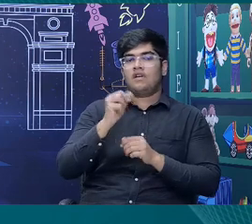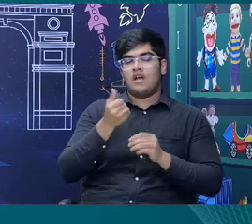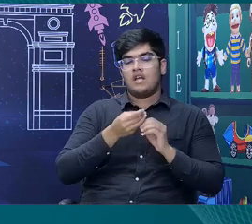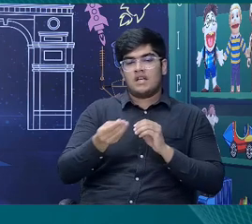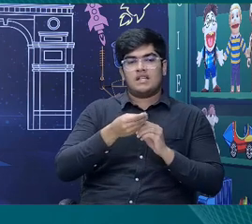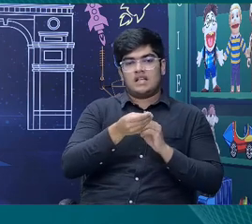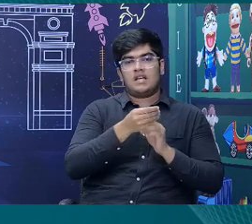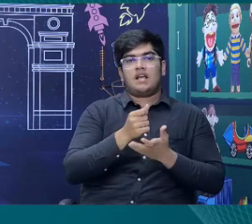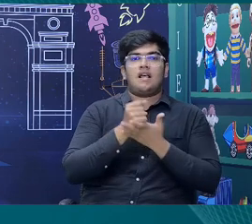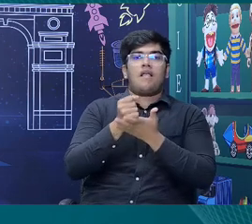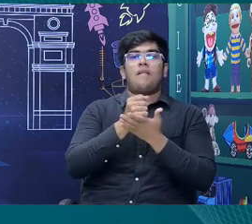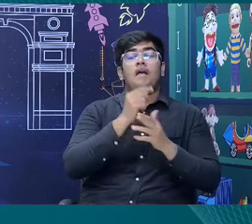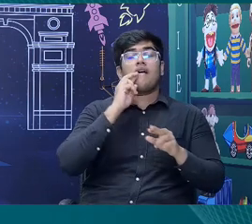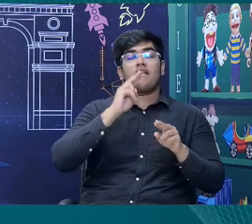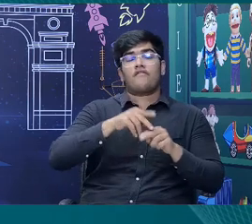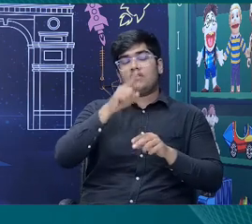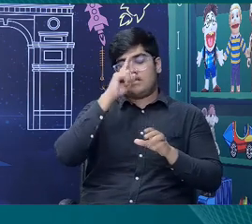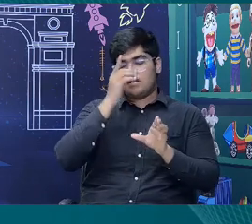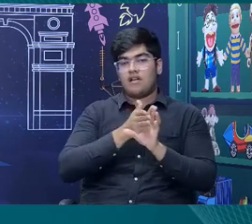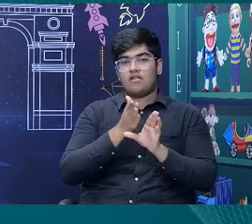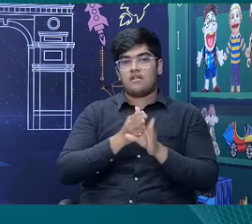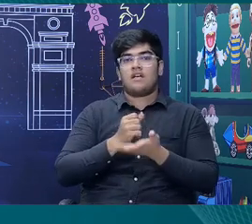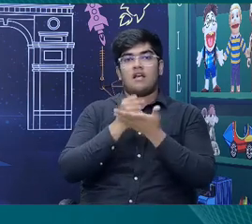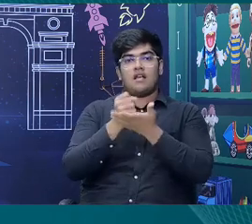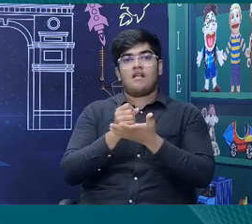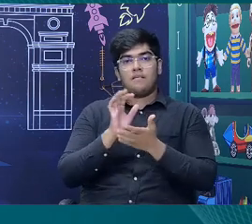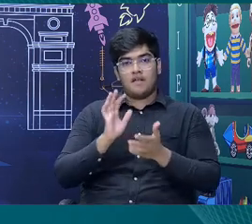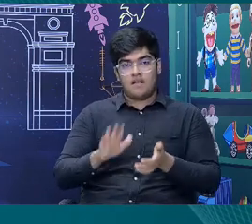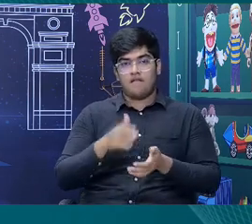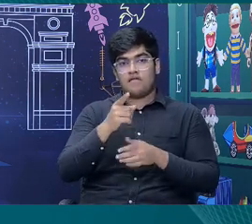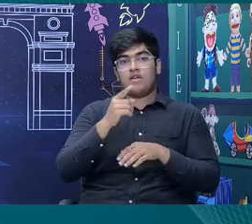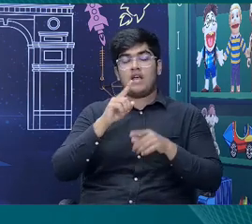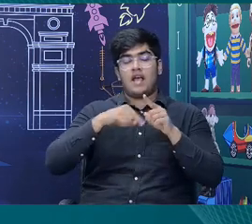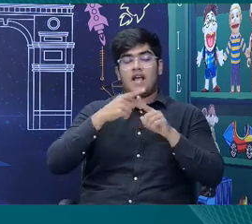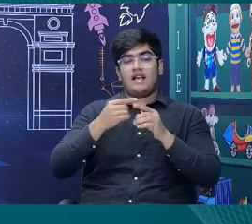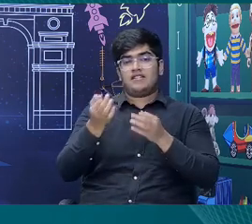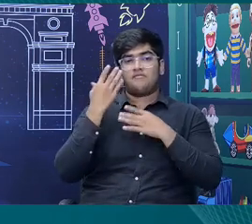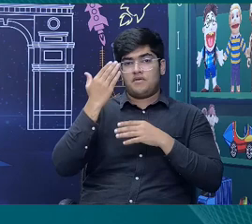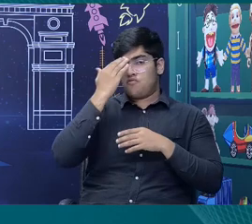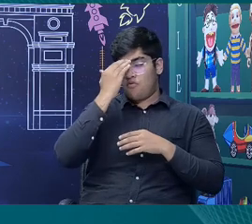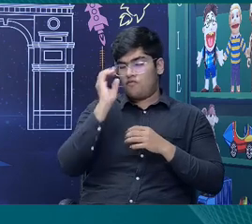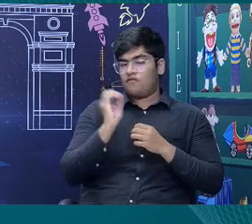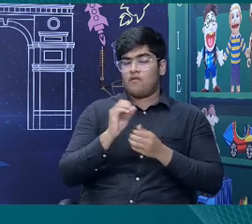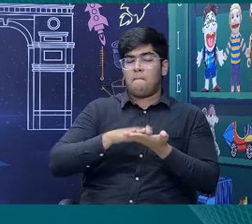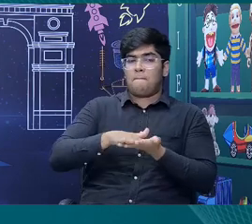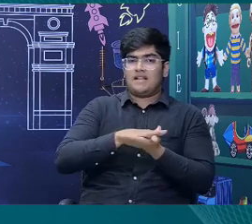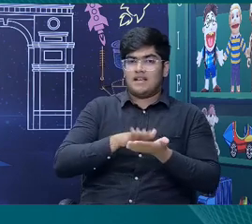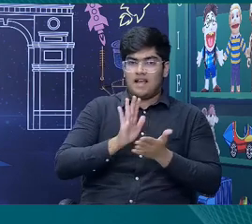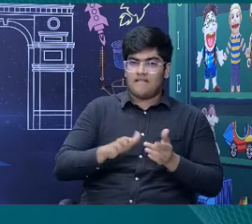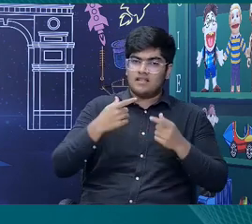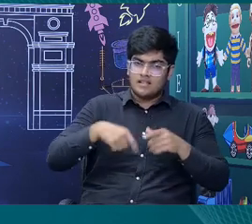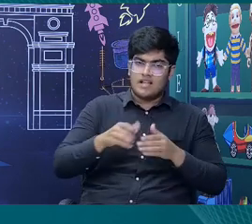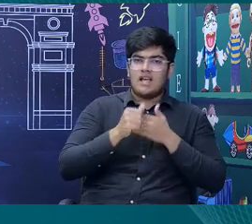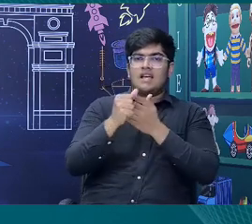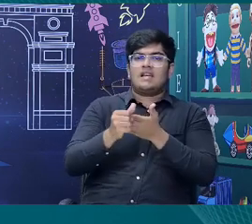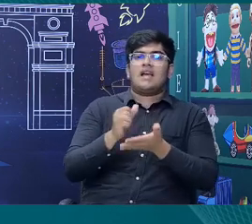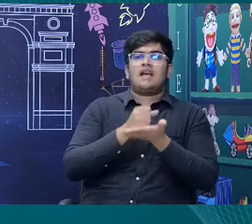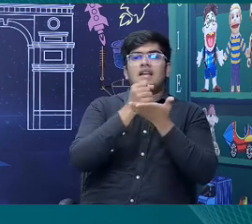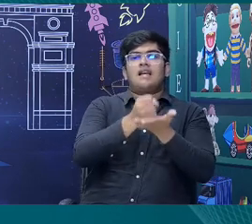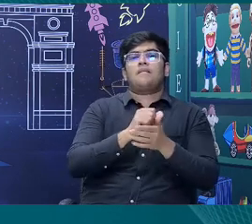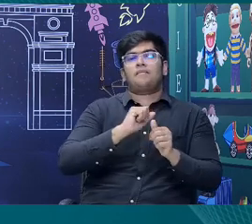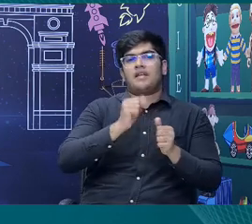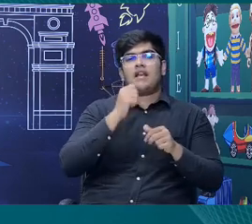आपको साइकोलॉजी पढ़ा है आपने ज्यादा ऑफकोर्स अगर पढ़ा है आपके पास एक्सपर्ट नॉलेज नहीं है बेसिक तो है तो आप गाइड कर सकते हैं किसी को अगर